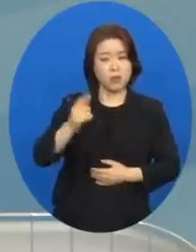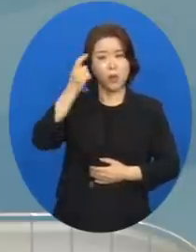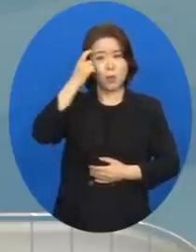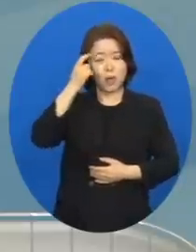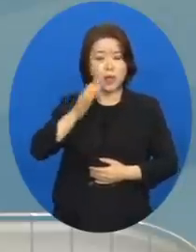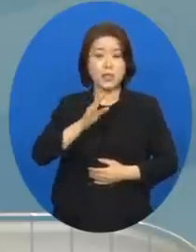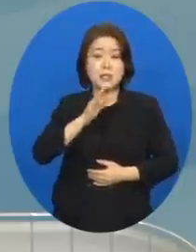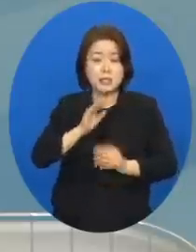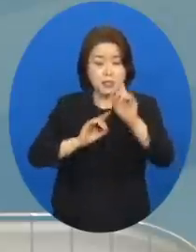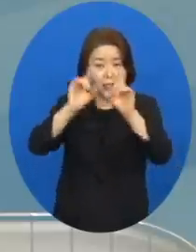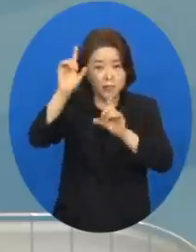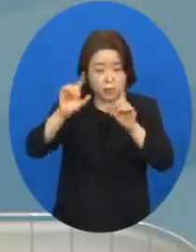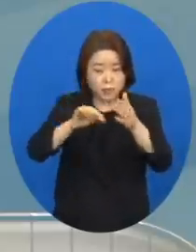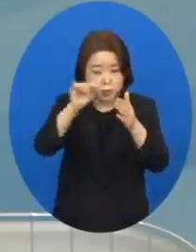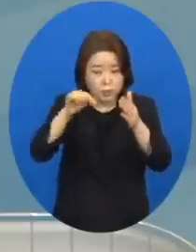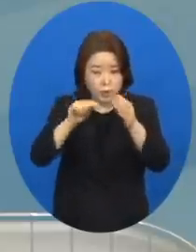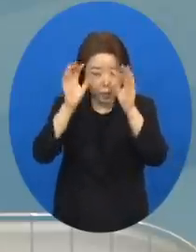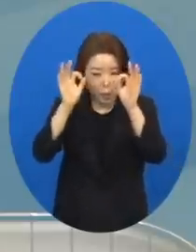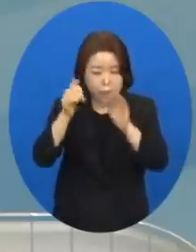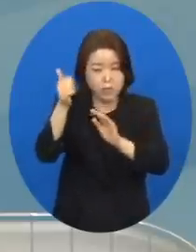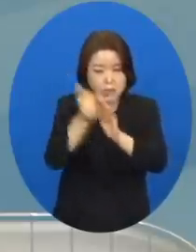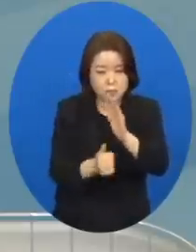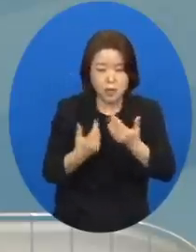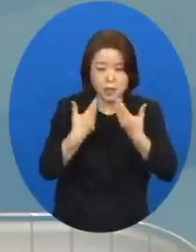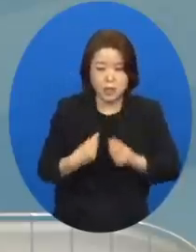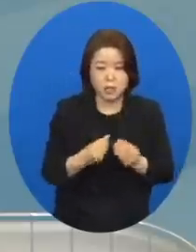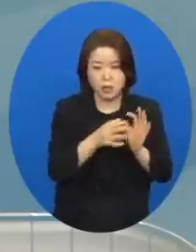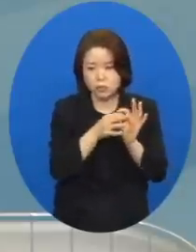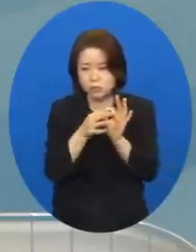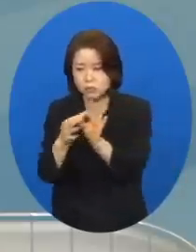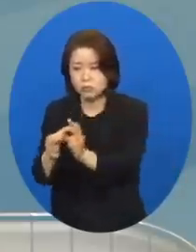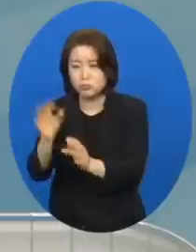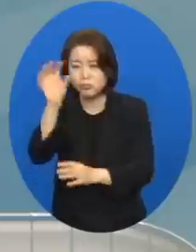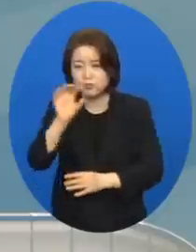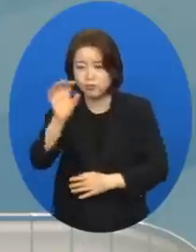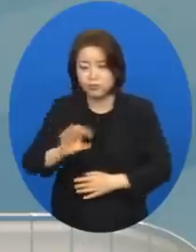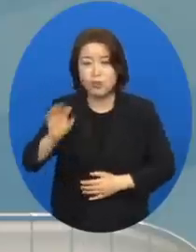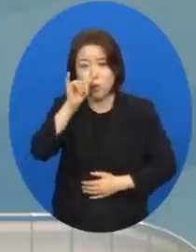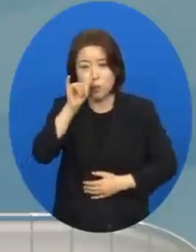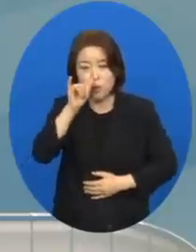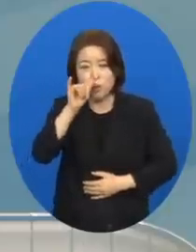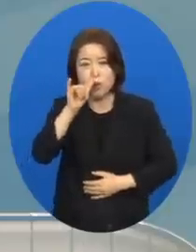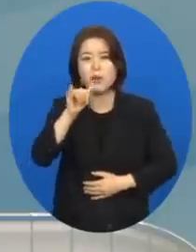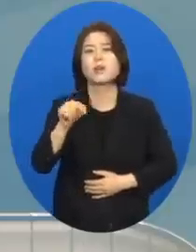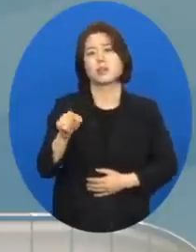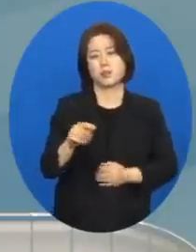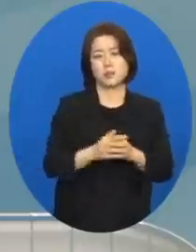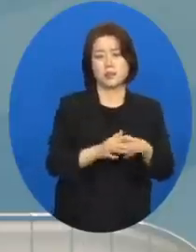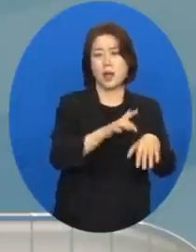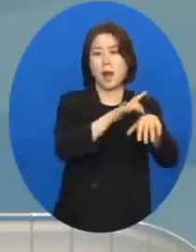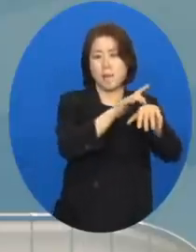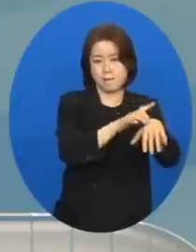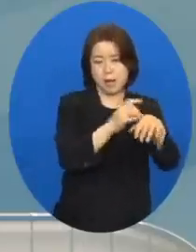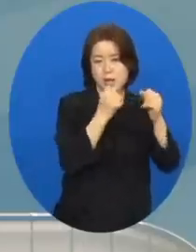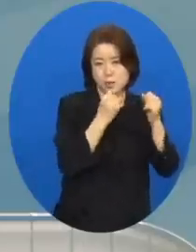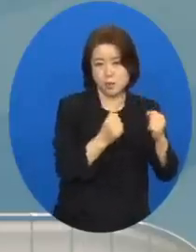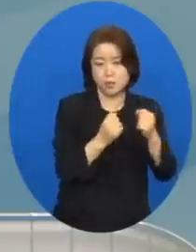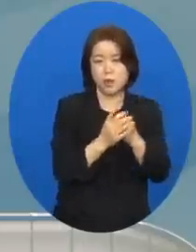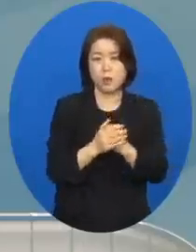삶은 실패와 좌절의 연속이죠? 마귀가 존재하고 마귀가 역사한다는